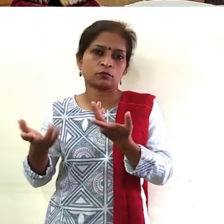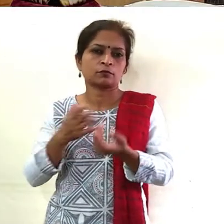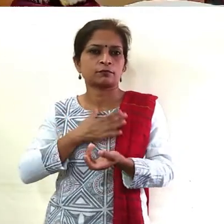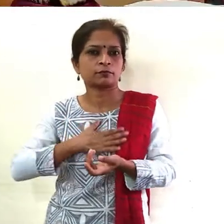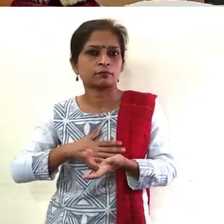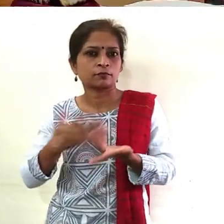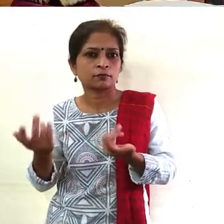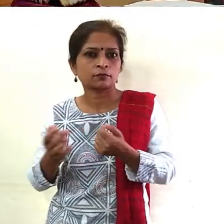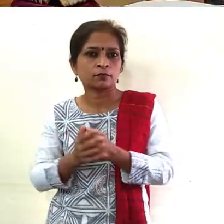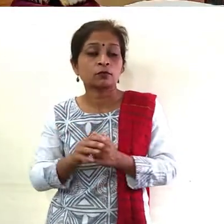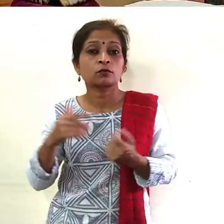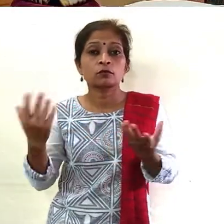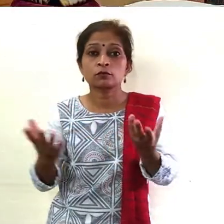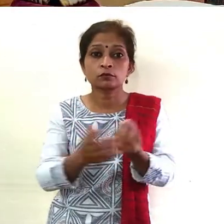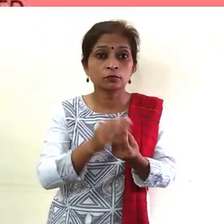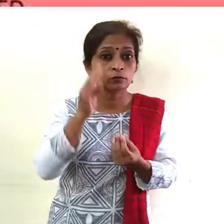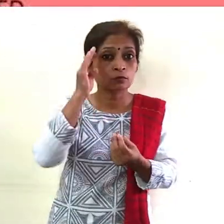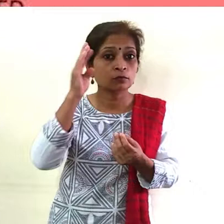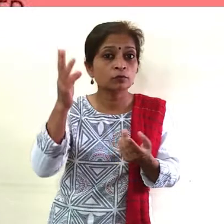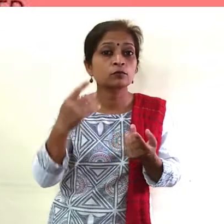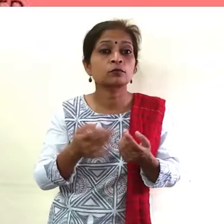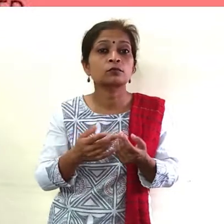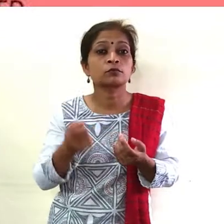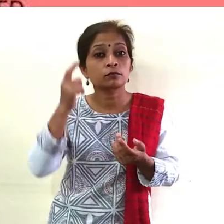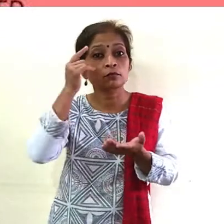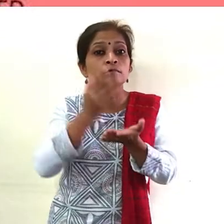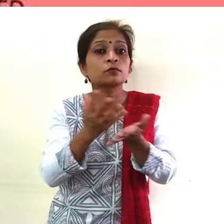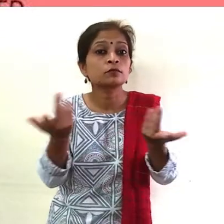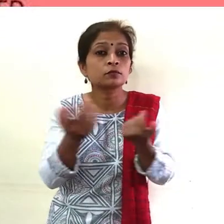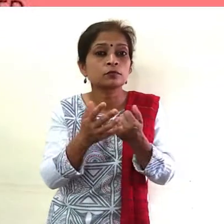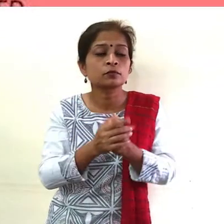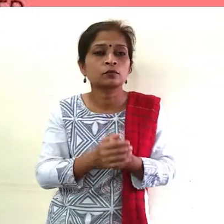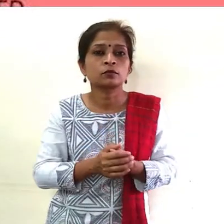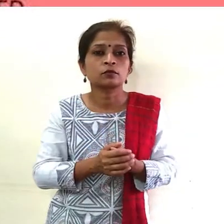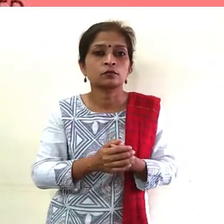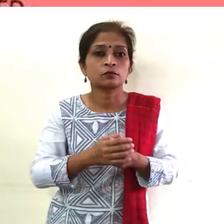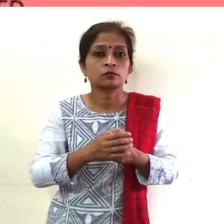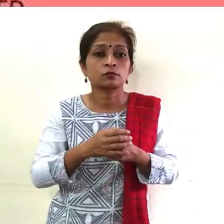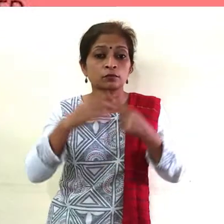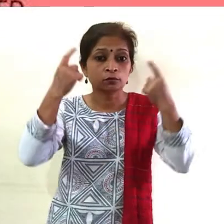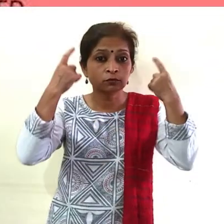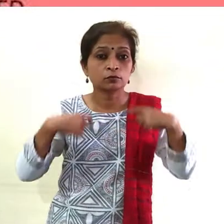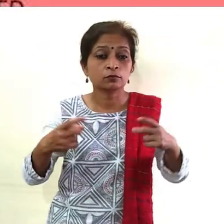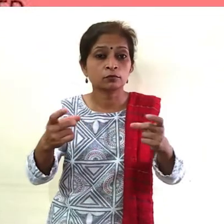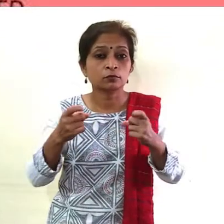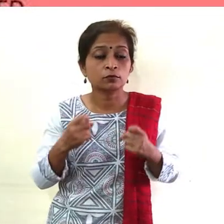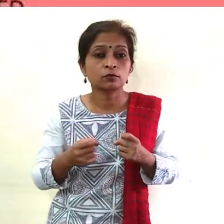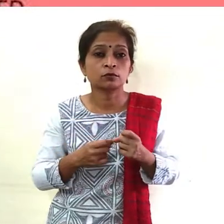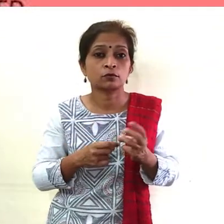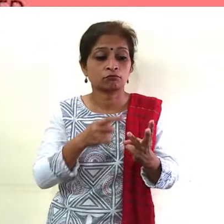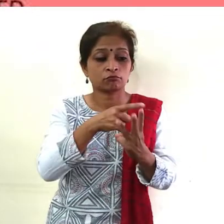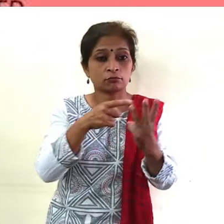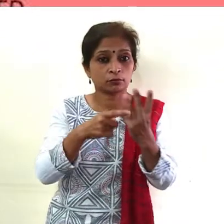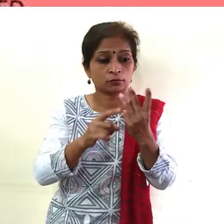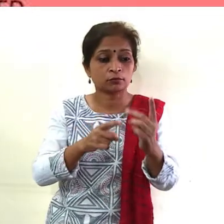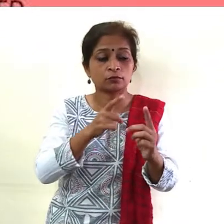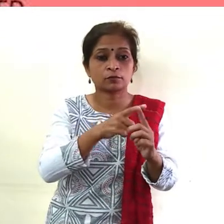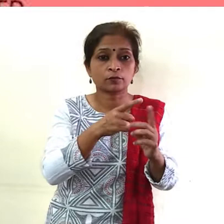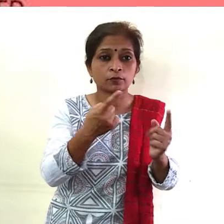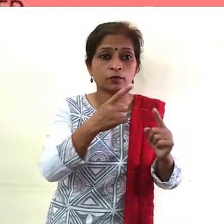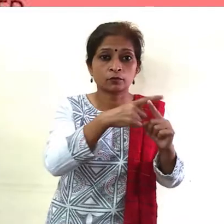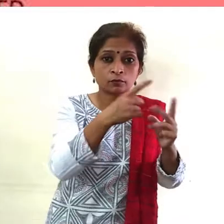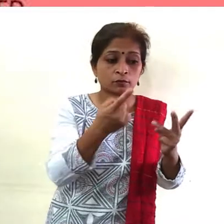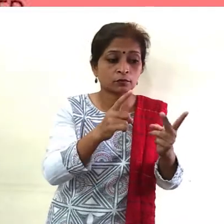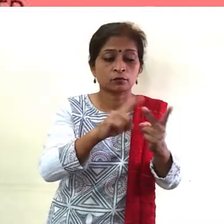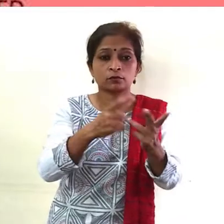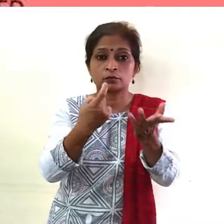तो ऐसी हमारी मान्यता है कि 3 तरह के गुण हैं जो कि व्यक्ति को संचालित करते हैं, एक तमस,